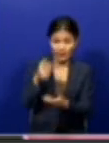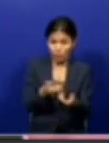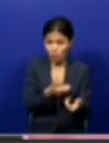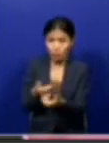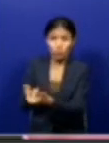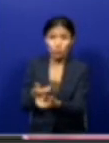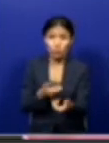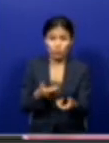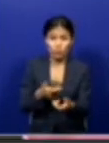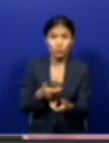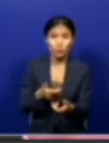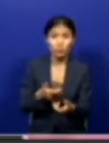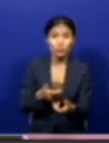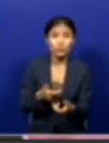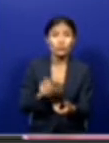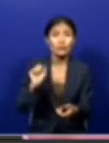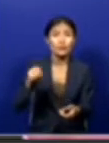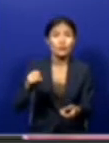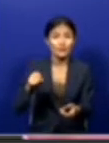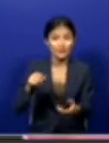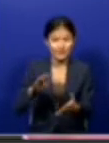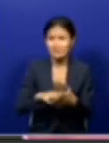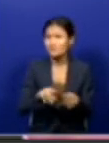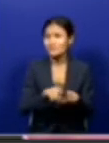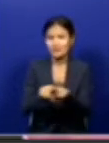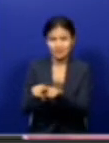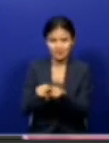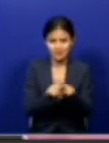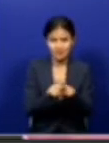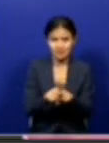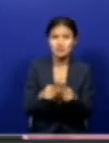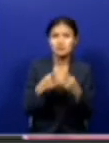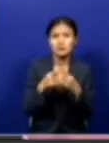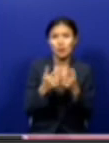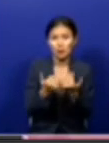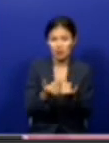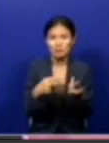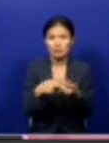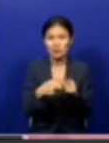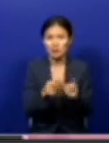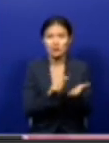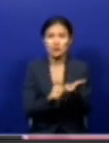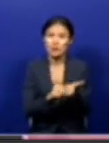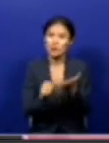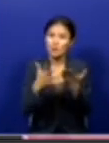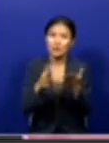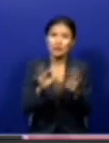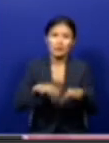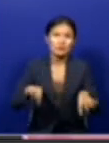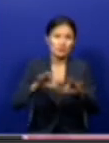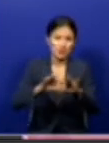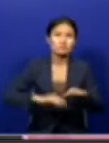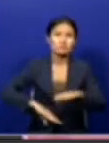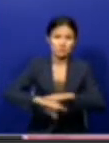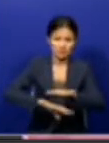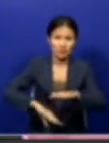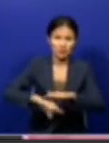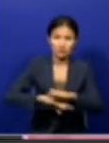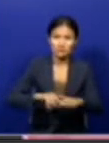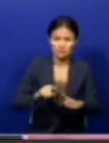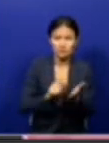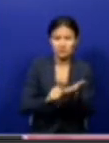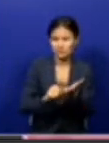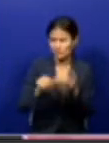ครับทุกตัวใช้น้ำหมดนะครับเพราะนั่นเองสิ่งสำคัญเราไม่ได้แก้ปัญหาตรงนี้โดยเฉพาะโครงสร้างพื้นฐานเนี่ยแก้ปัญหาแบบเป็นระ